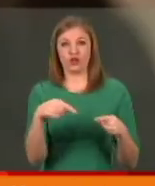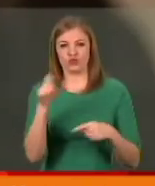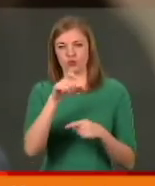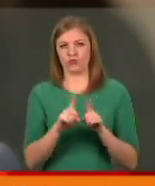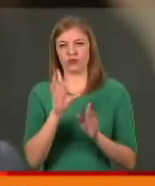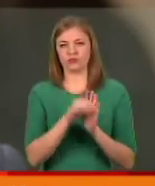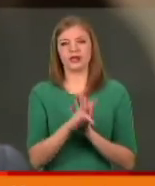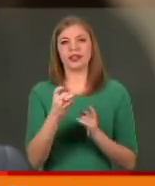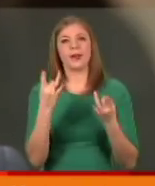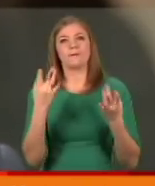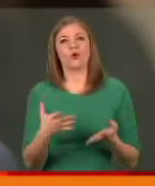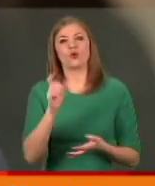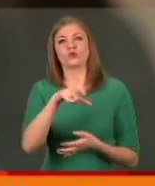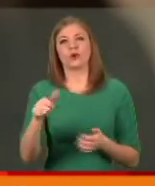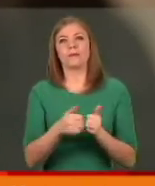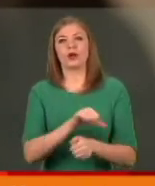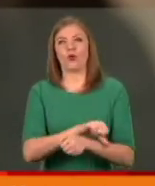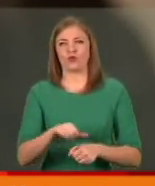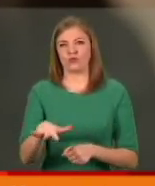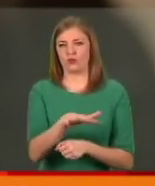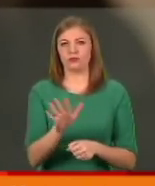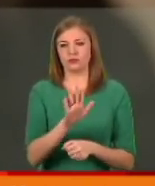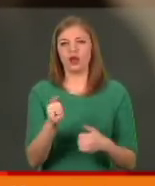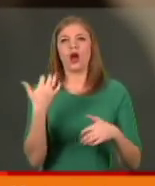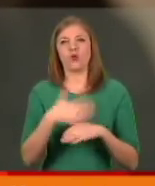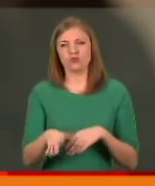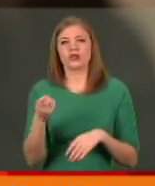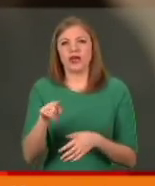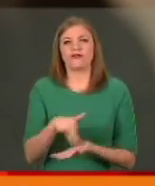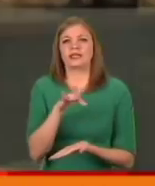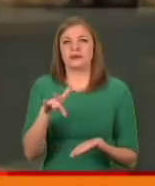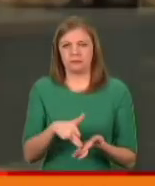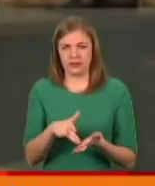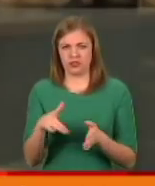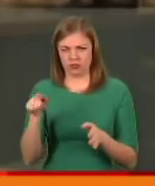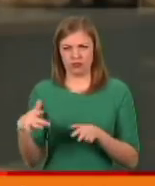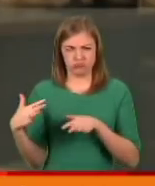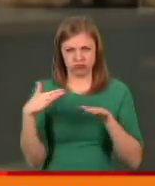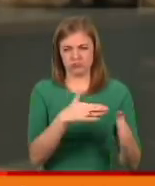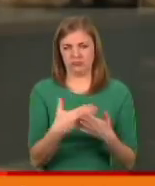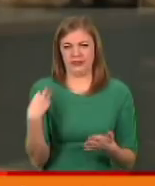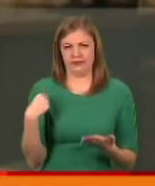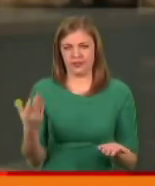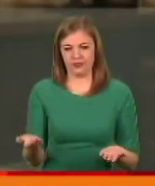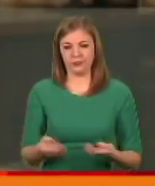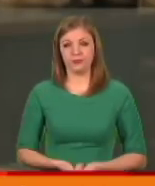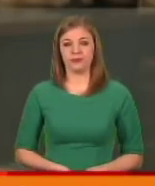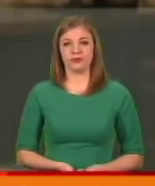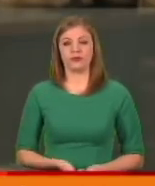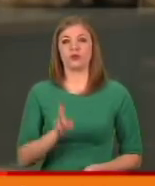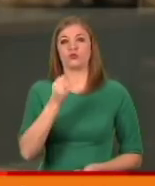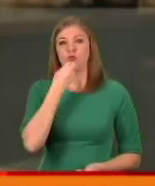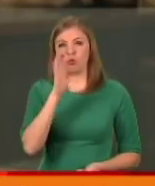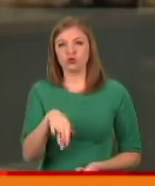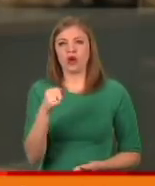Вже не просто громадяни прикордонних зон, а вже навіть місто прикордонніше – Львів. Ну, хорошо, але